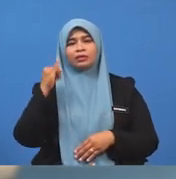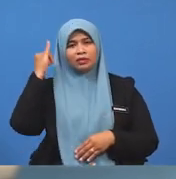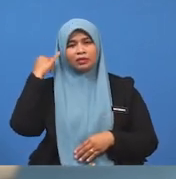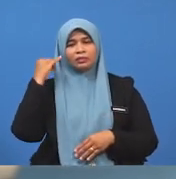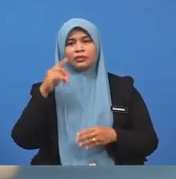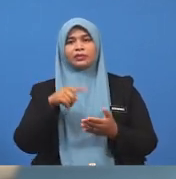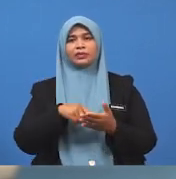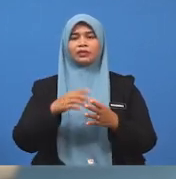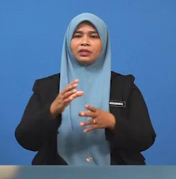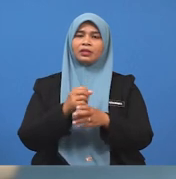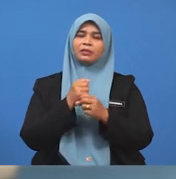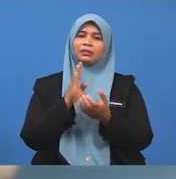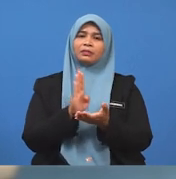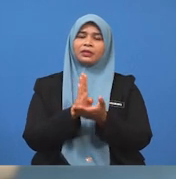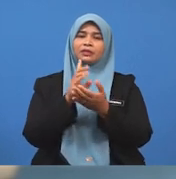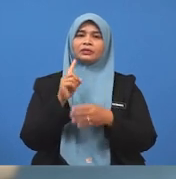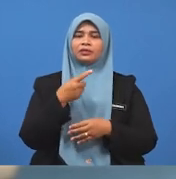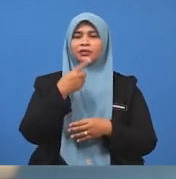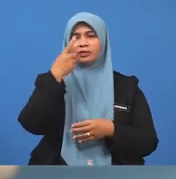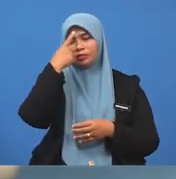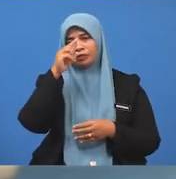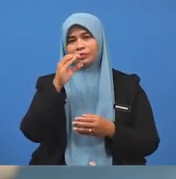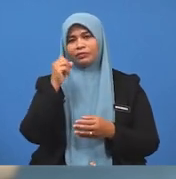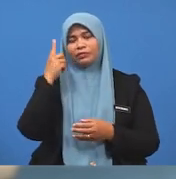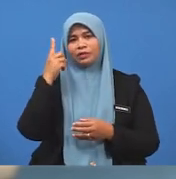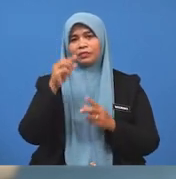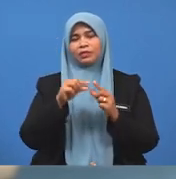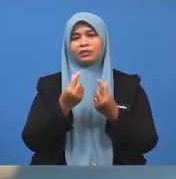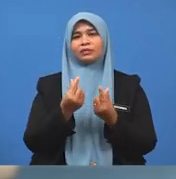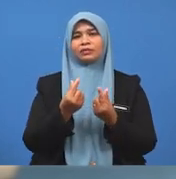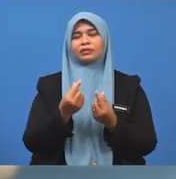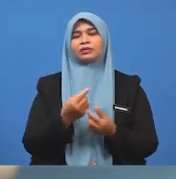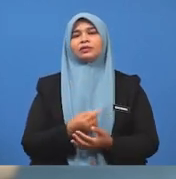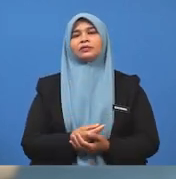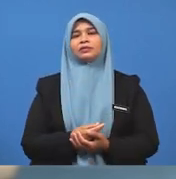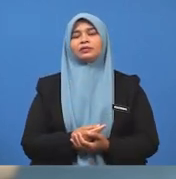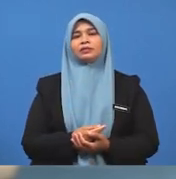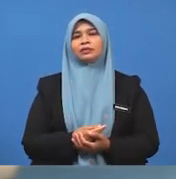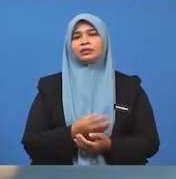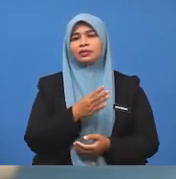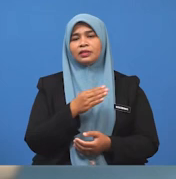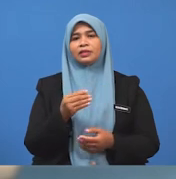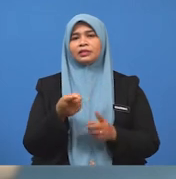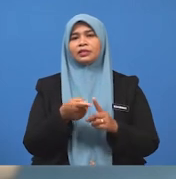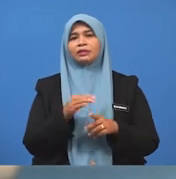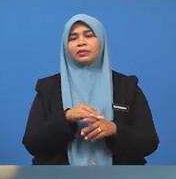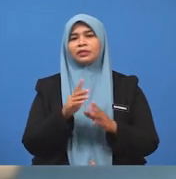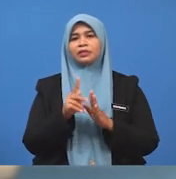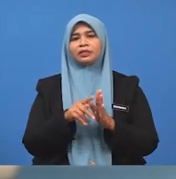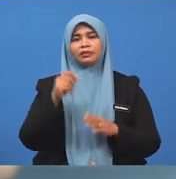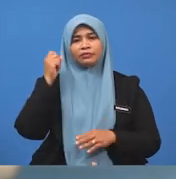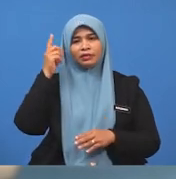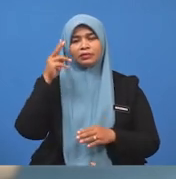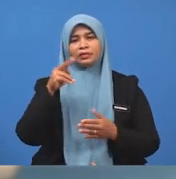kita untuk memahami Alquran dengan menerangkan maksud yang tersirat dan daripada kepahaman